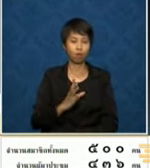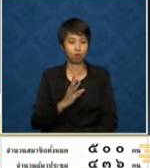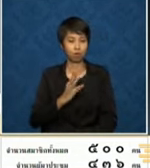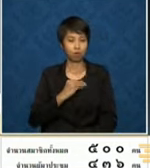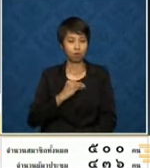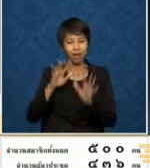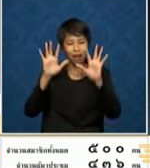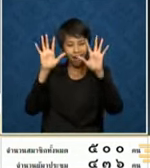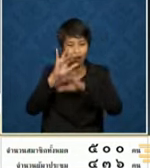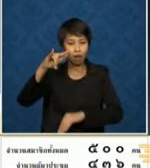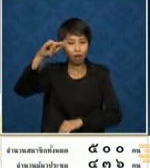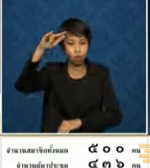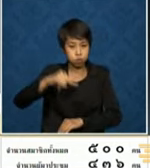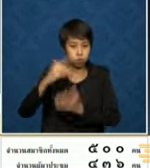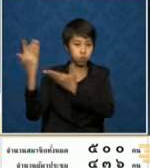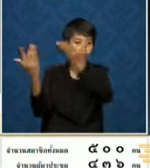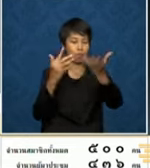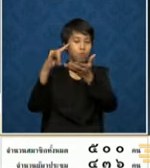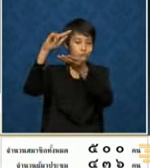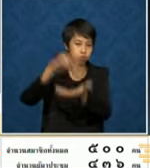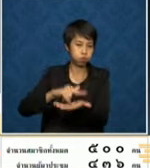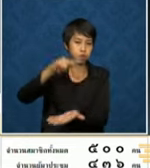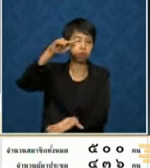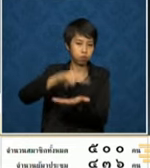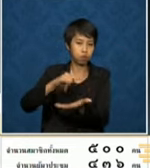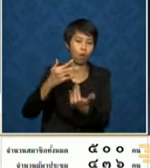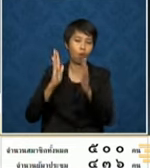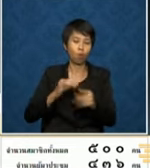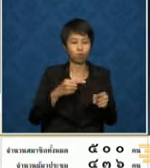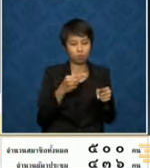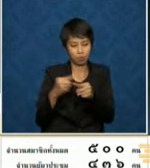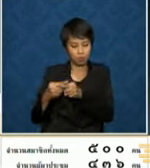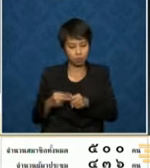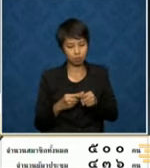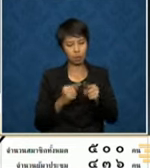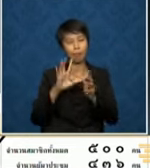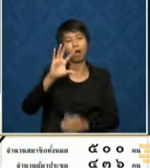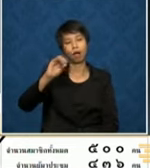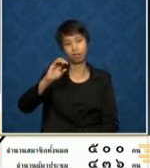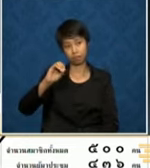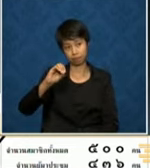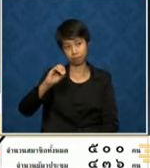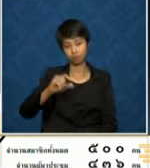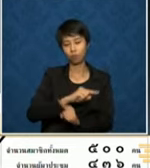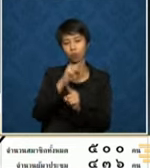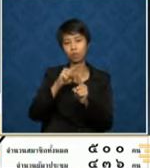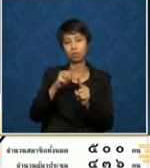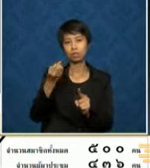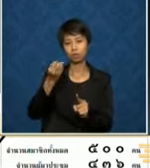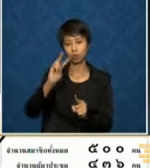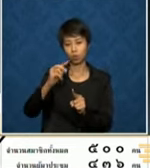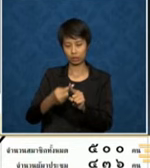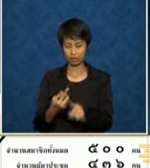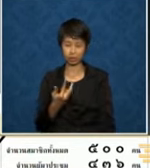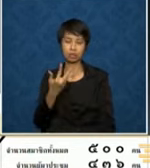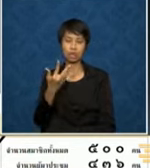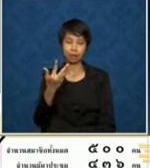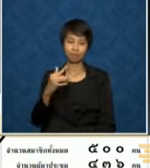การตกหลุมอากาศขนาดใหญ่ผู้โดยสารได้รับบาดเจ็บถึง50คนครับท่านประธานครับ12มีนาคมเครื่องโบอิ้